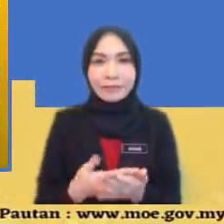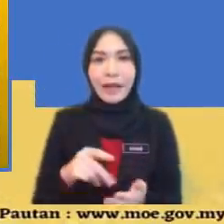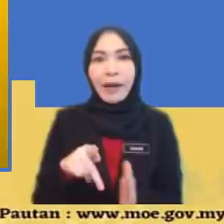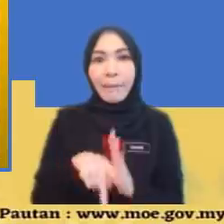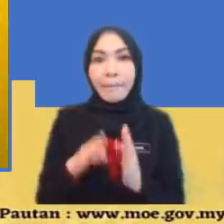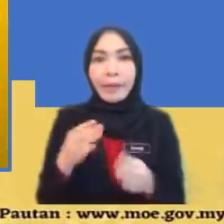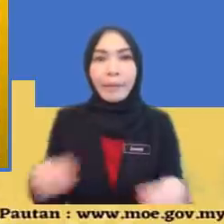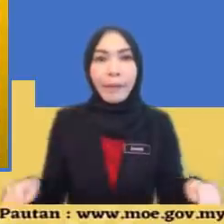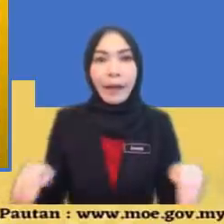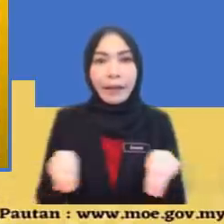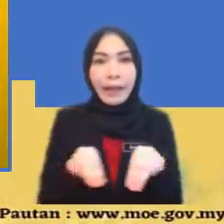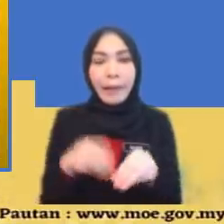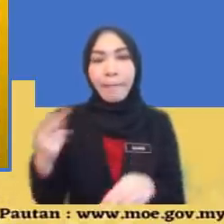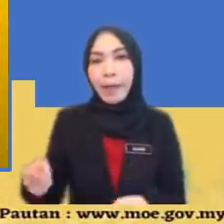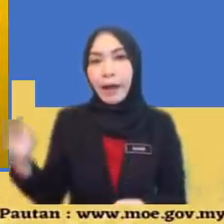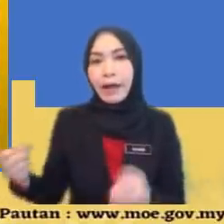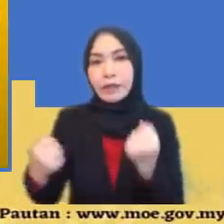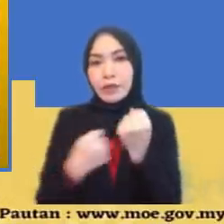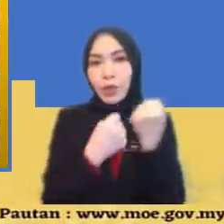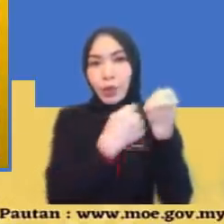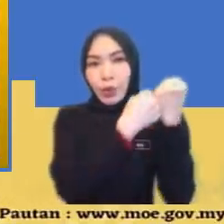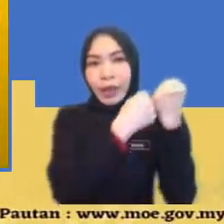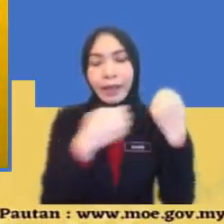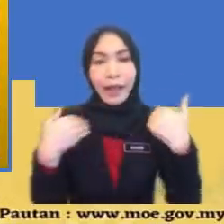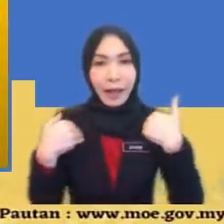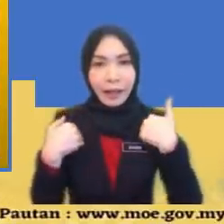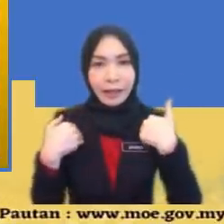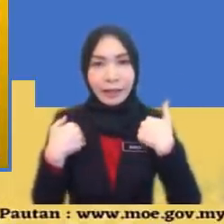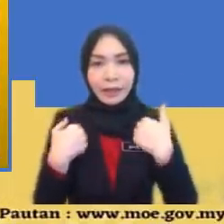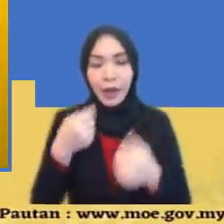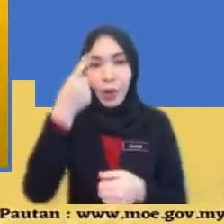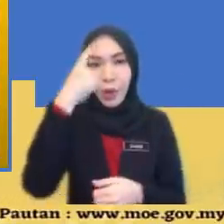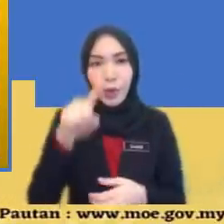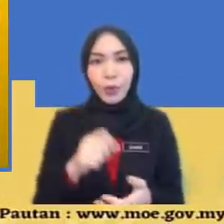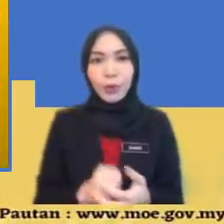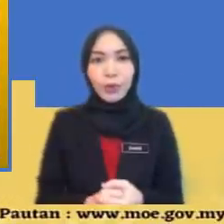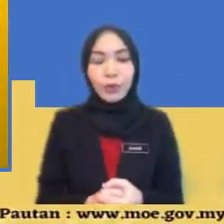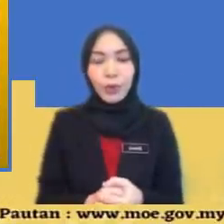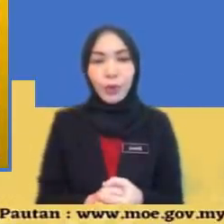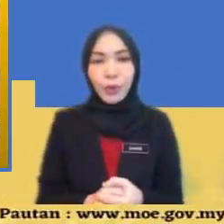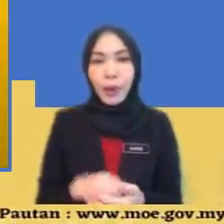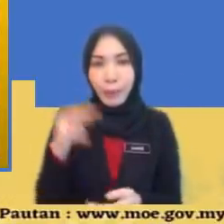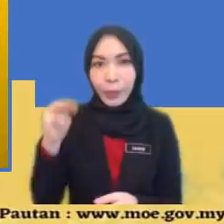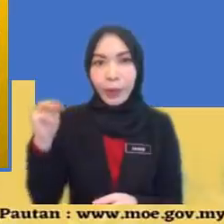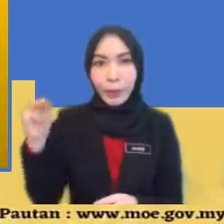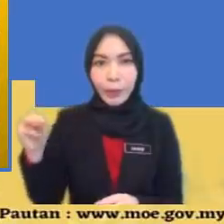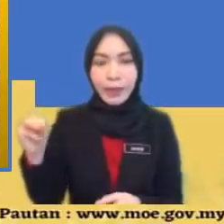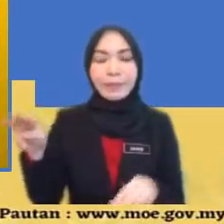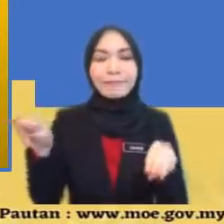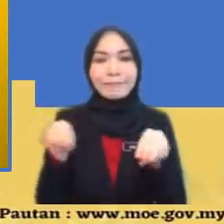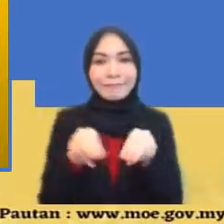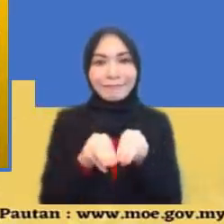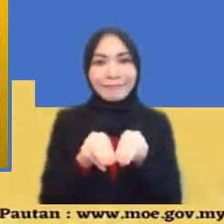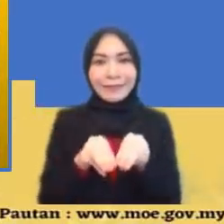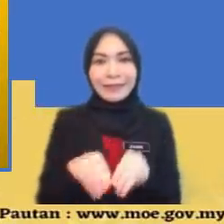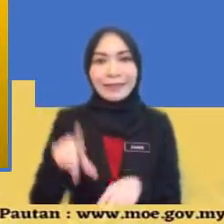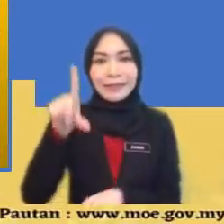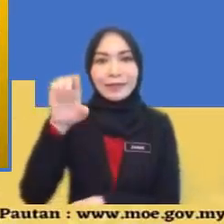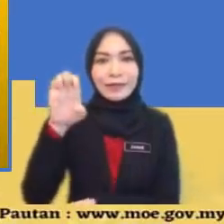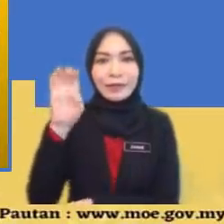DSS bagi pembelajaran kendiri yang berupa lembaran kerja Hai guys nota